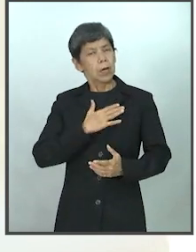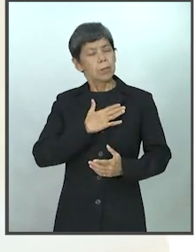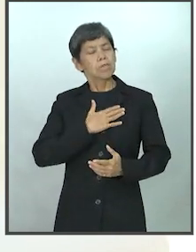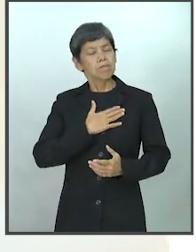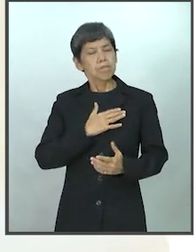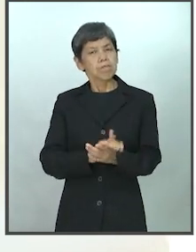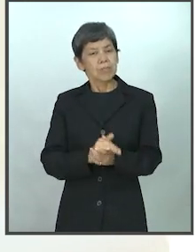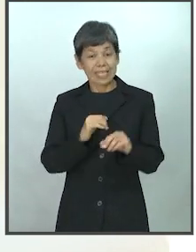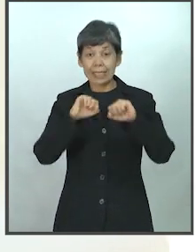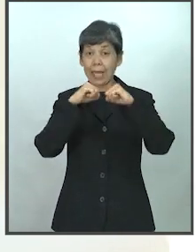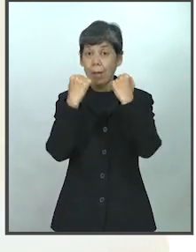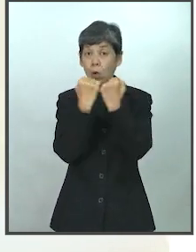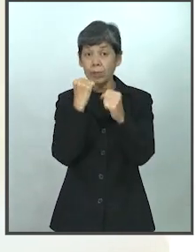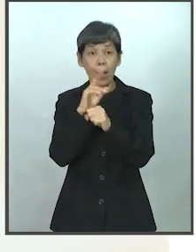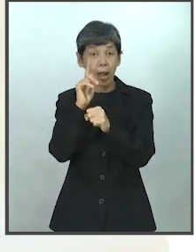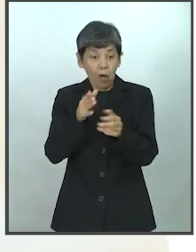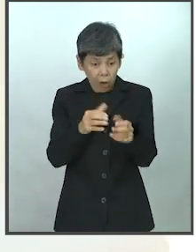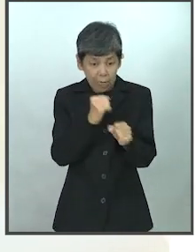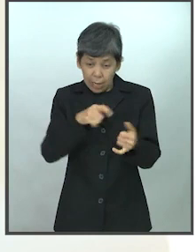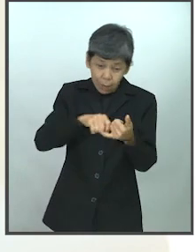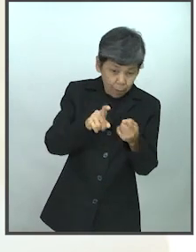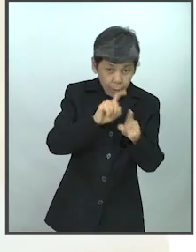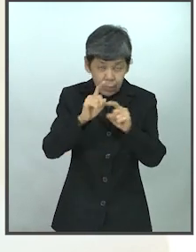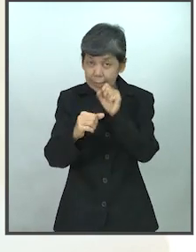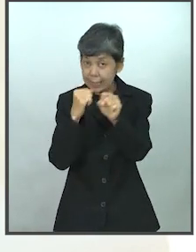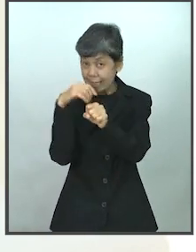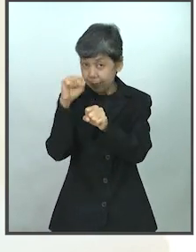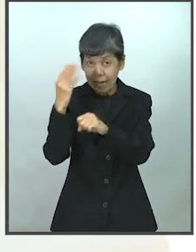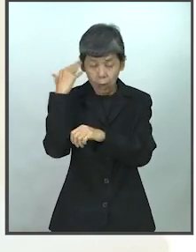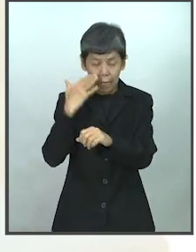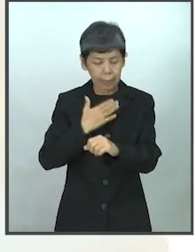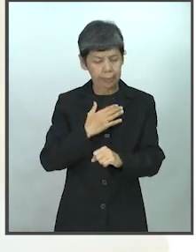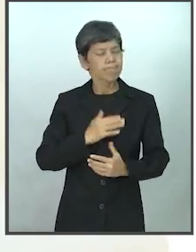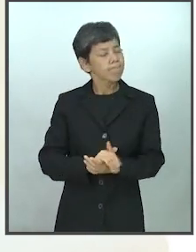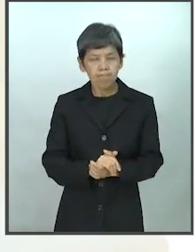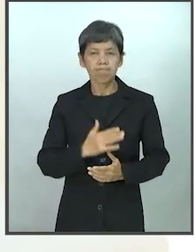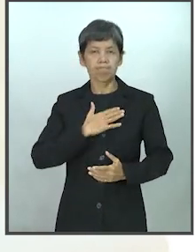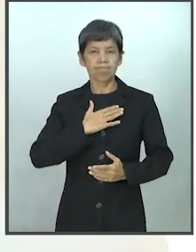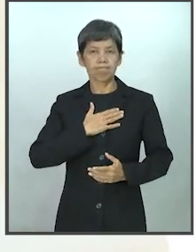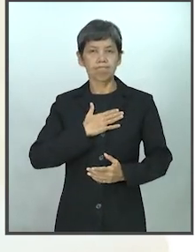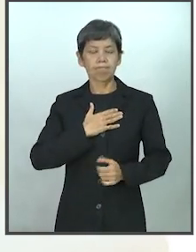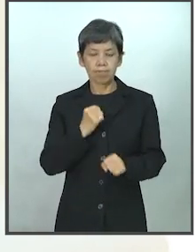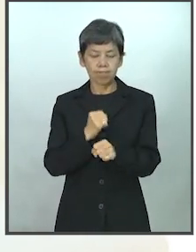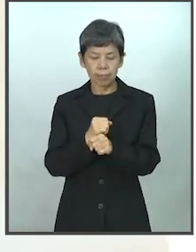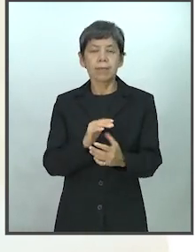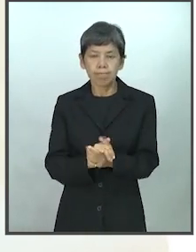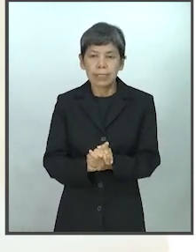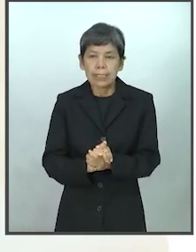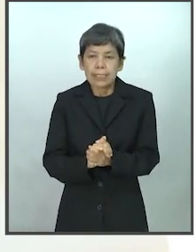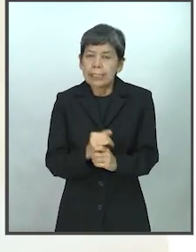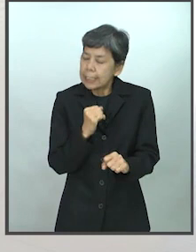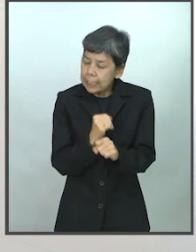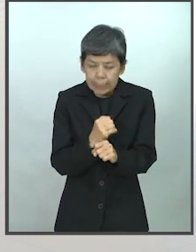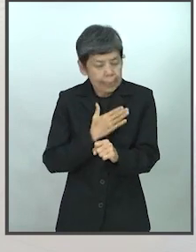ดสมาคมนักข่าวอาชญากรรมแห่งประเทศไทยได้เมื่อ10ปีที่แล้วอย่างแรกเลยมอบรางวัลคนดีประเทศไทย คนดีเล